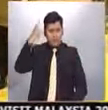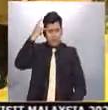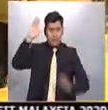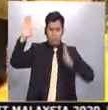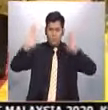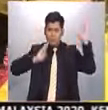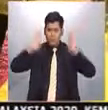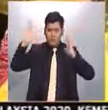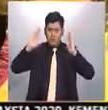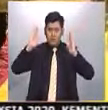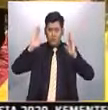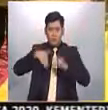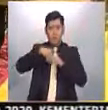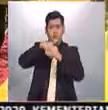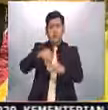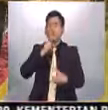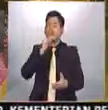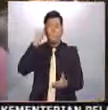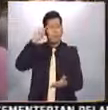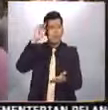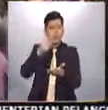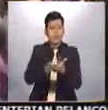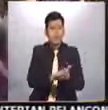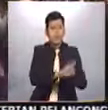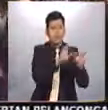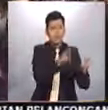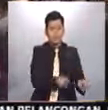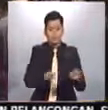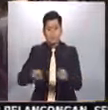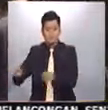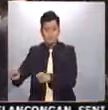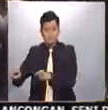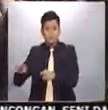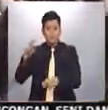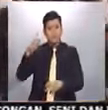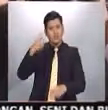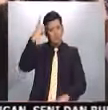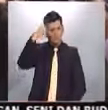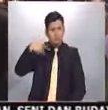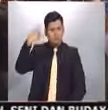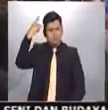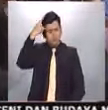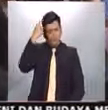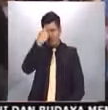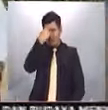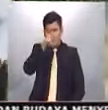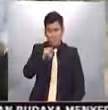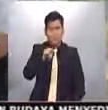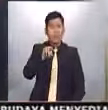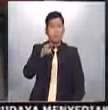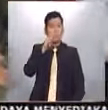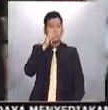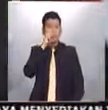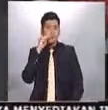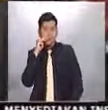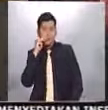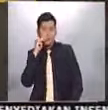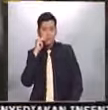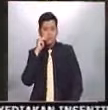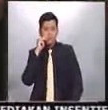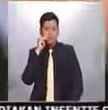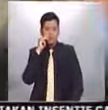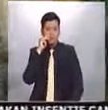Mengulas isu undi tidak percaya yang dirancang blok politik ke atas Perdana Menteri Tan Sri Muhyiddin Yassin pula, Dr. Siva